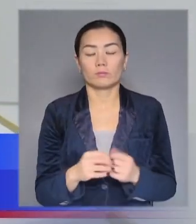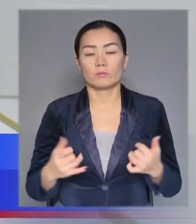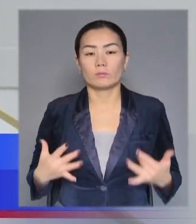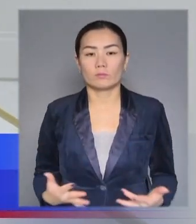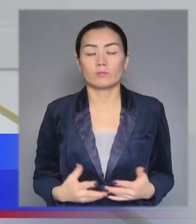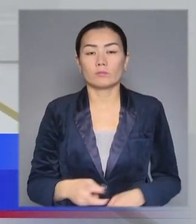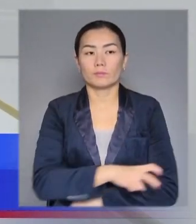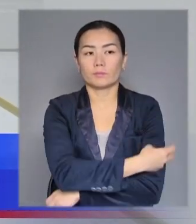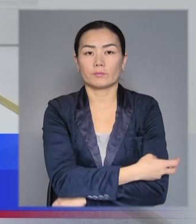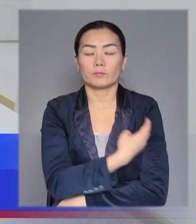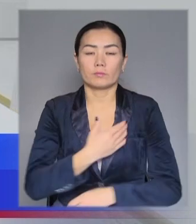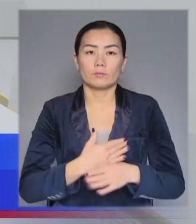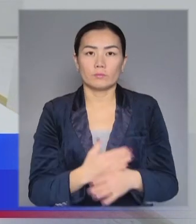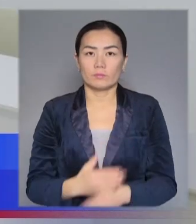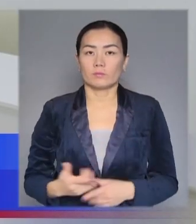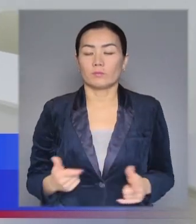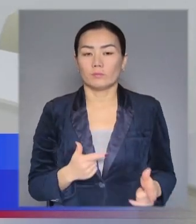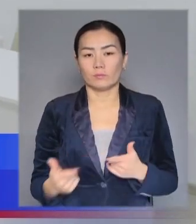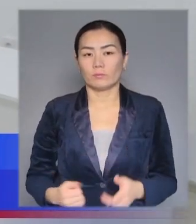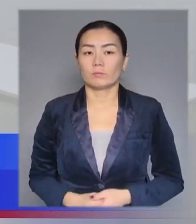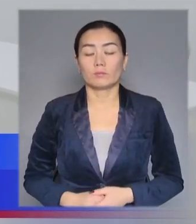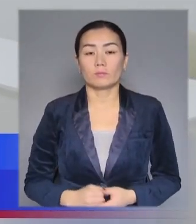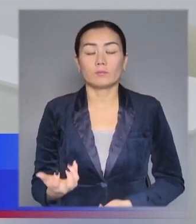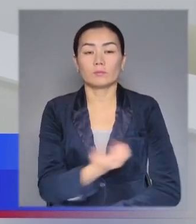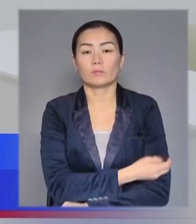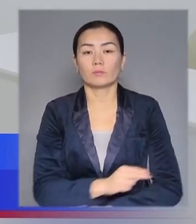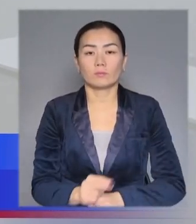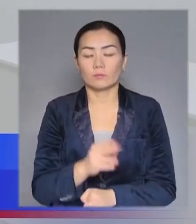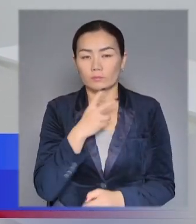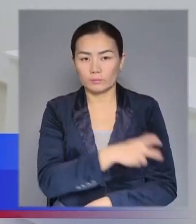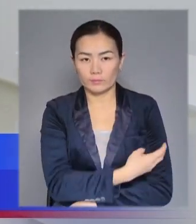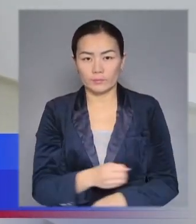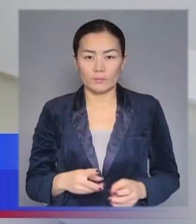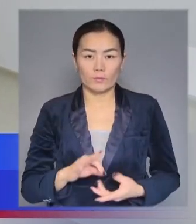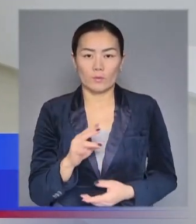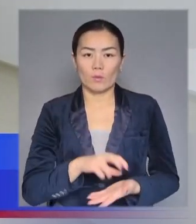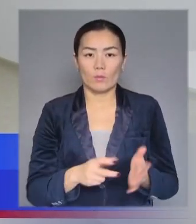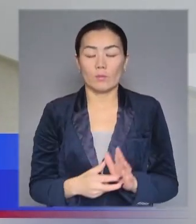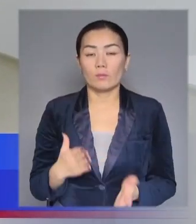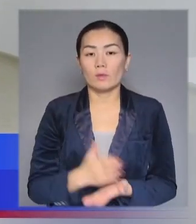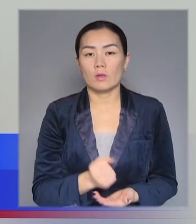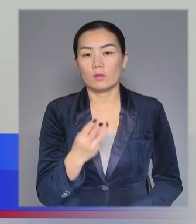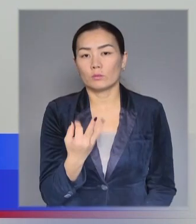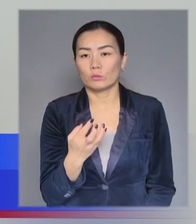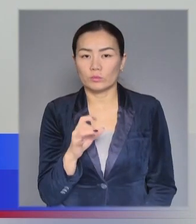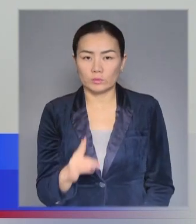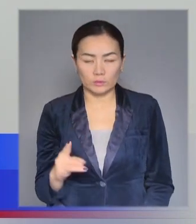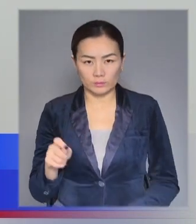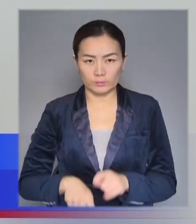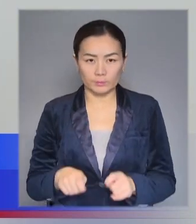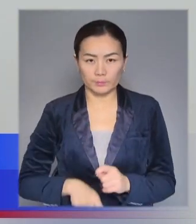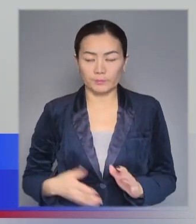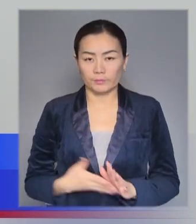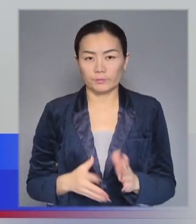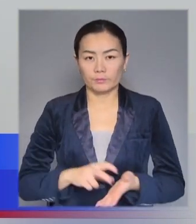қажетті медициналық көмек көрсетуге әзір. Екпе мен емдеу, мейірбике және ординатор бөлмелері, акушер кабинеті, сынама алу